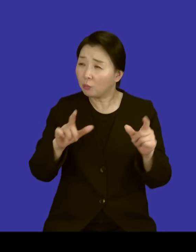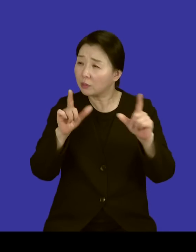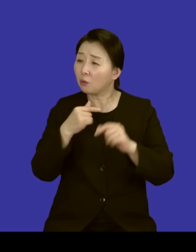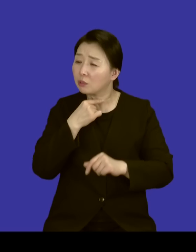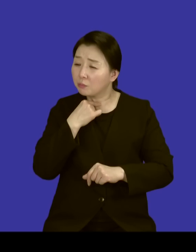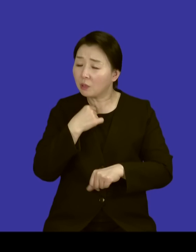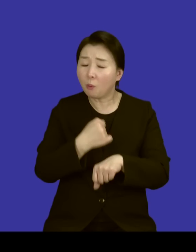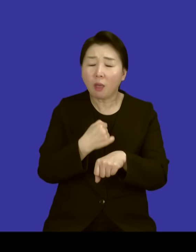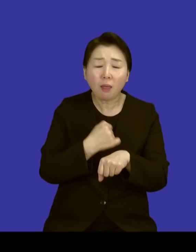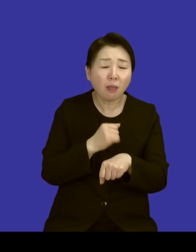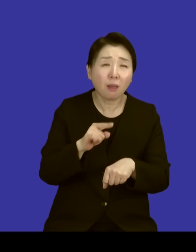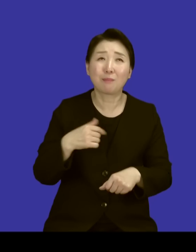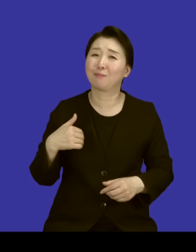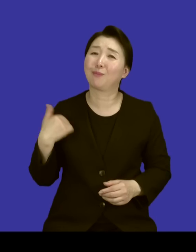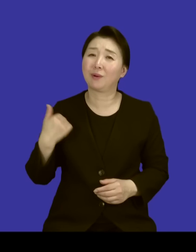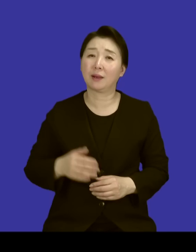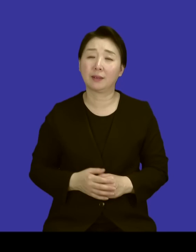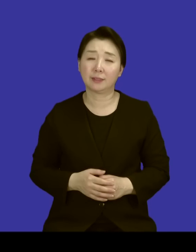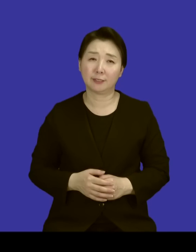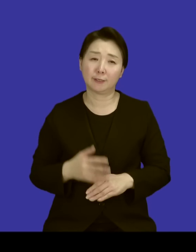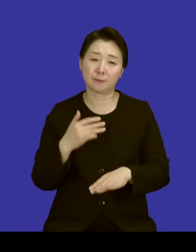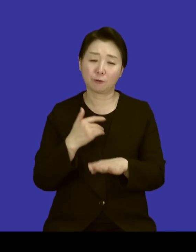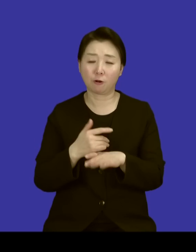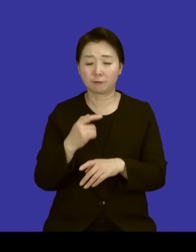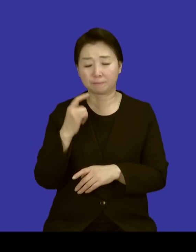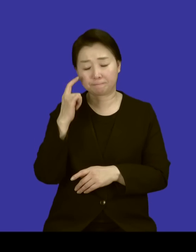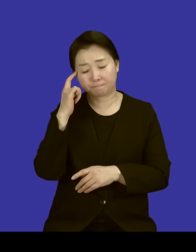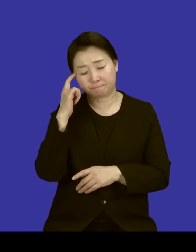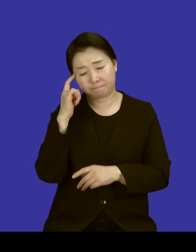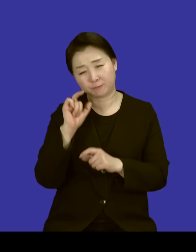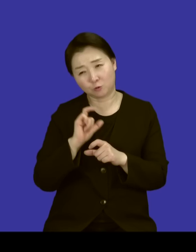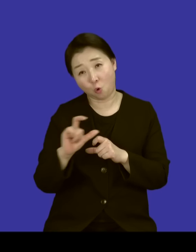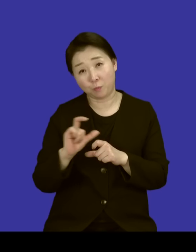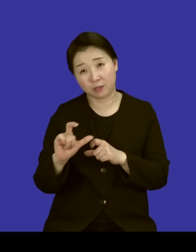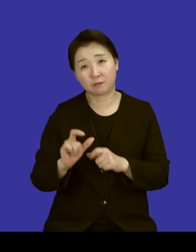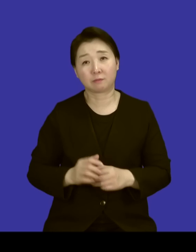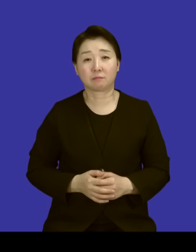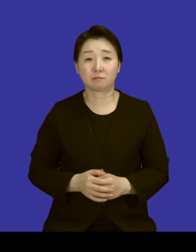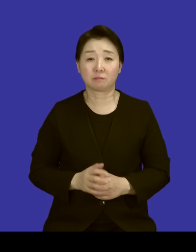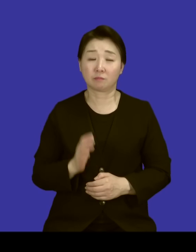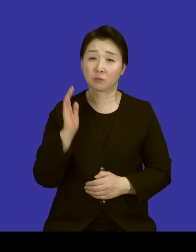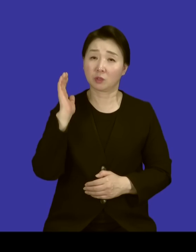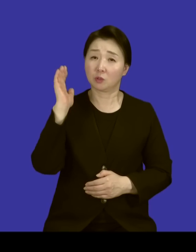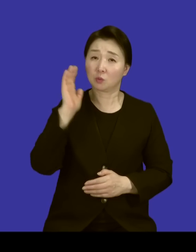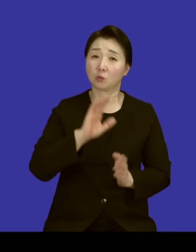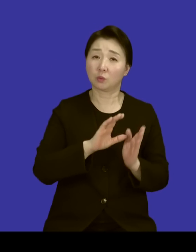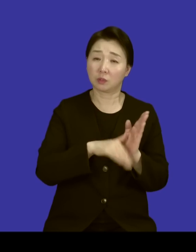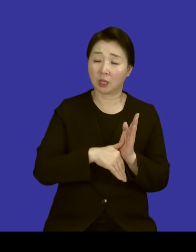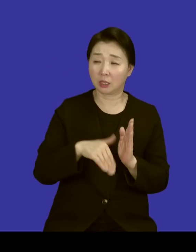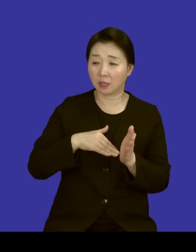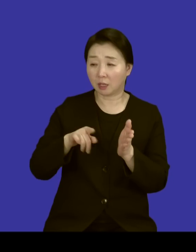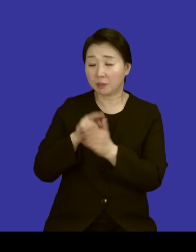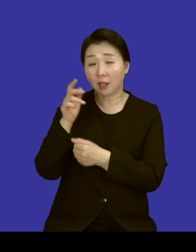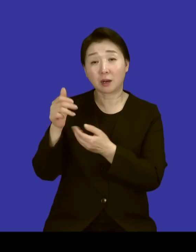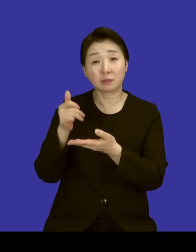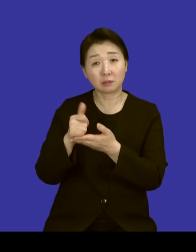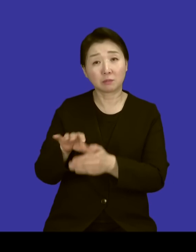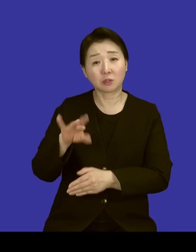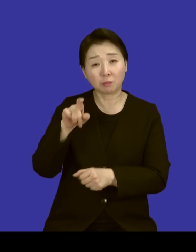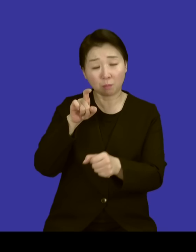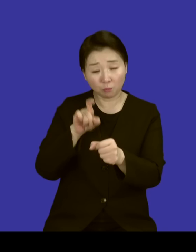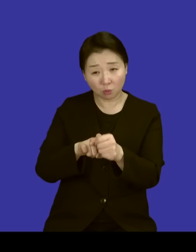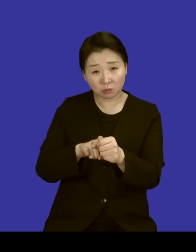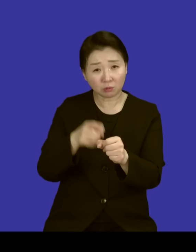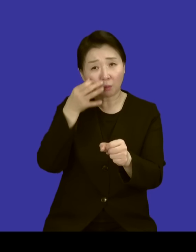할지를 모르겠더라고요. 네. 그래서 오랜 기간 고민을 하던 중에 제가 이제 설교하거나 제가 믿는 하나님은 처음에